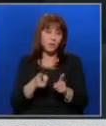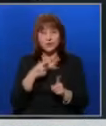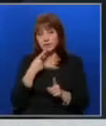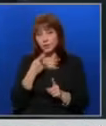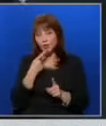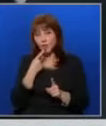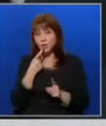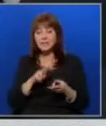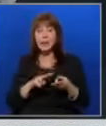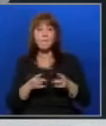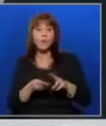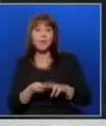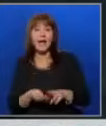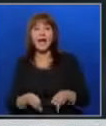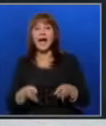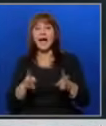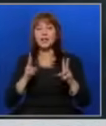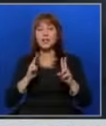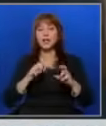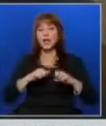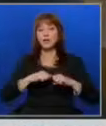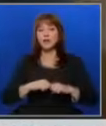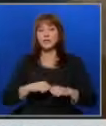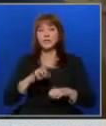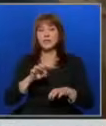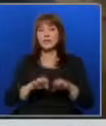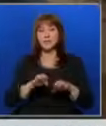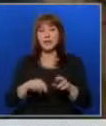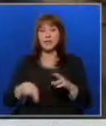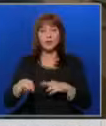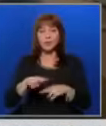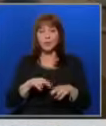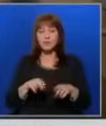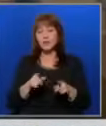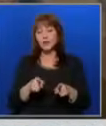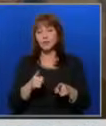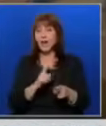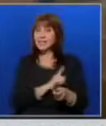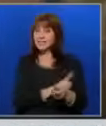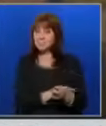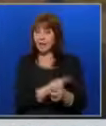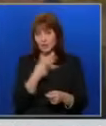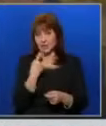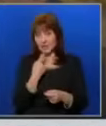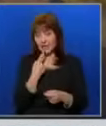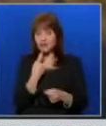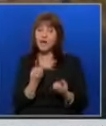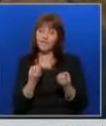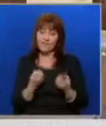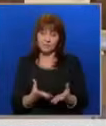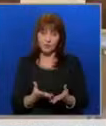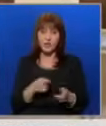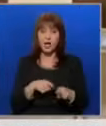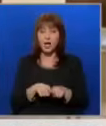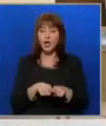за промяна в решението на Общинската избирателна комисия. Според мен това е много смело, нали, да се каже, но е възможно. С